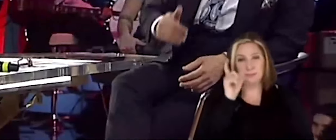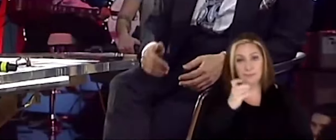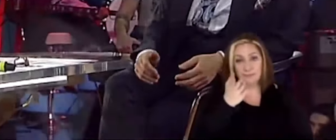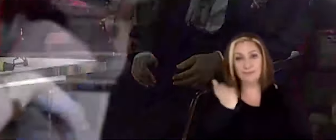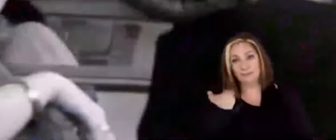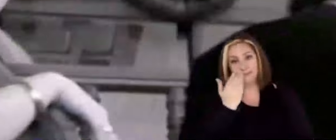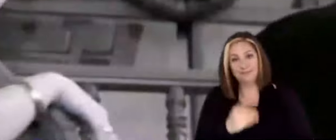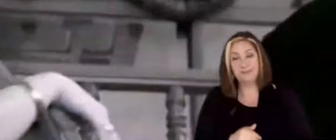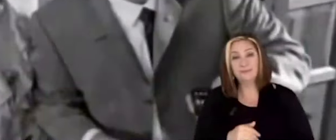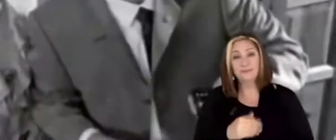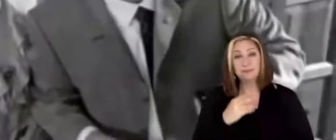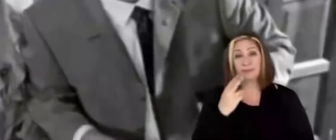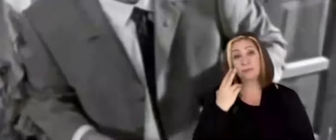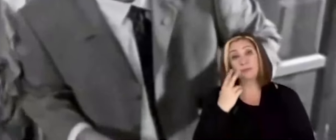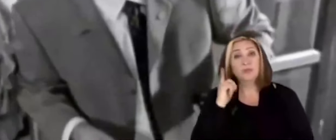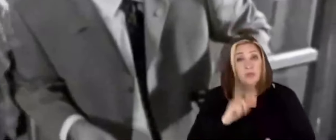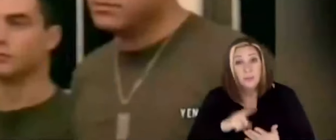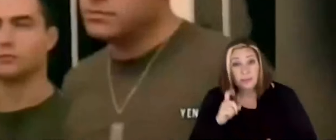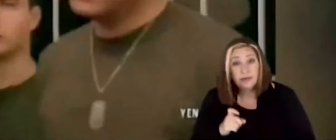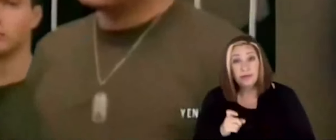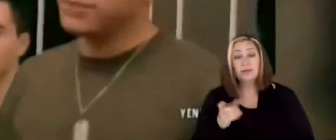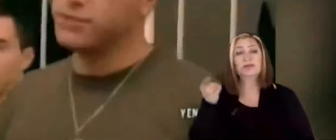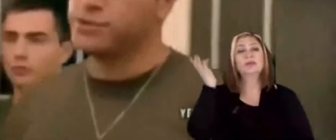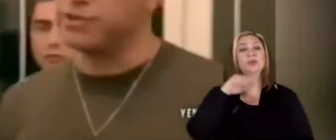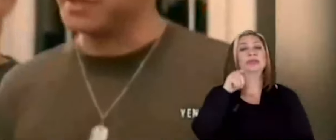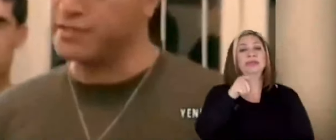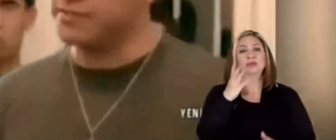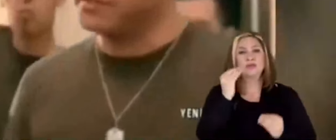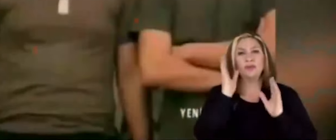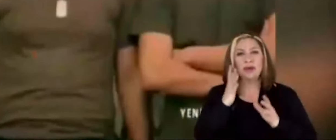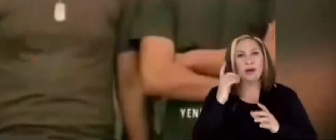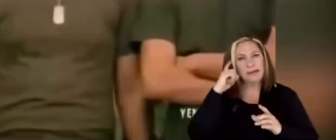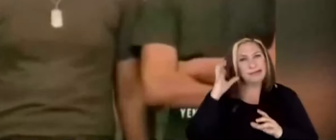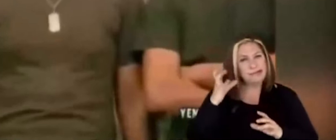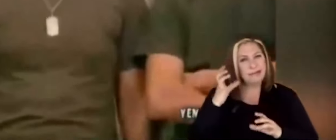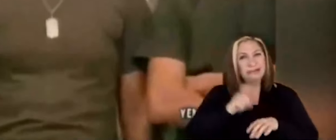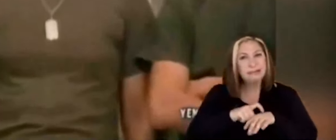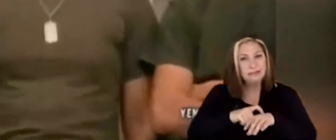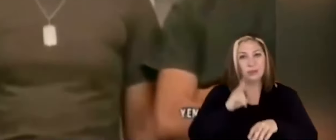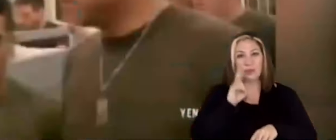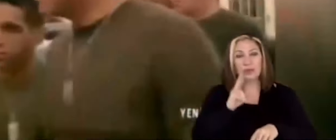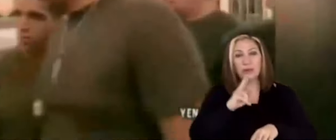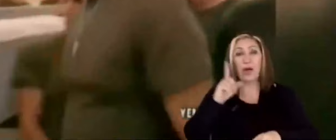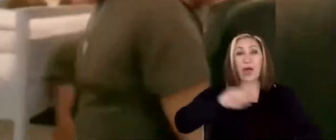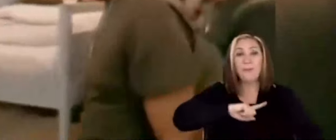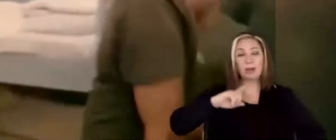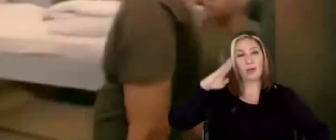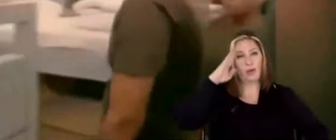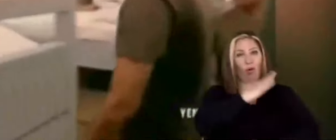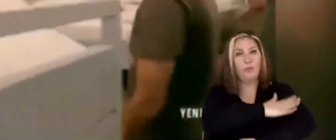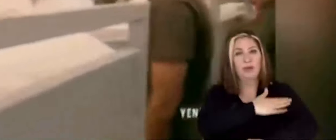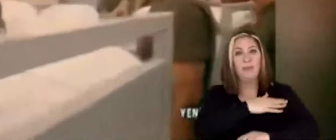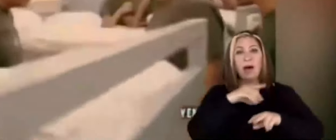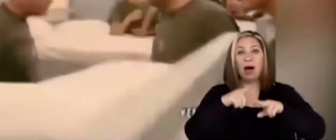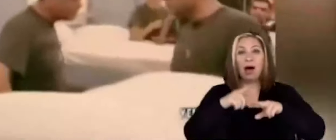Devam. Noter mi? Noter mi? Sonrasında seni sık sık arıza rollerde görecektik. Misal Emret Komutanım'daki